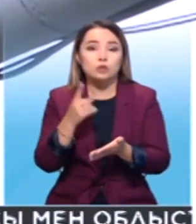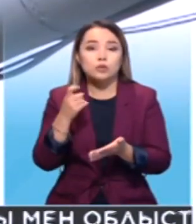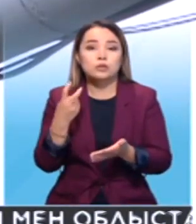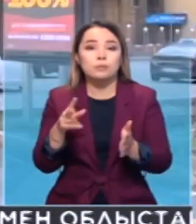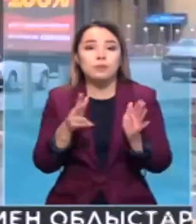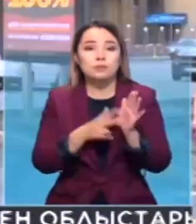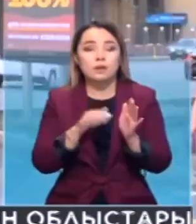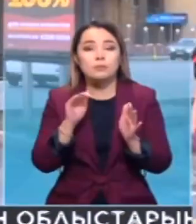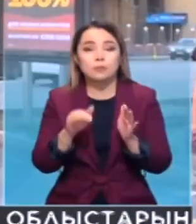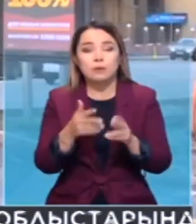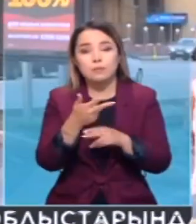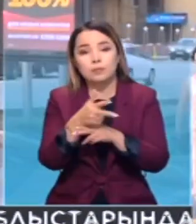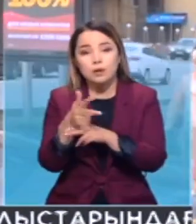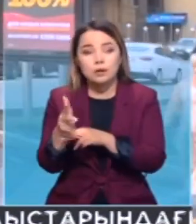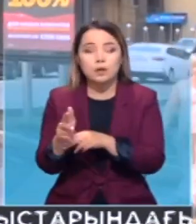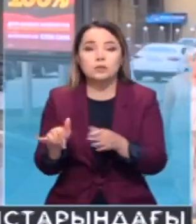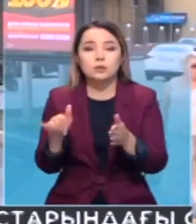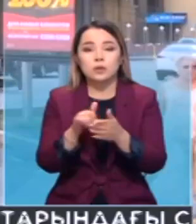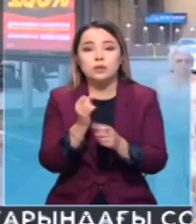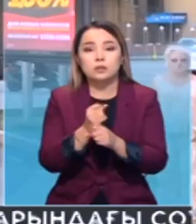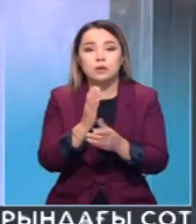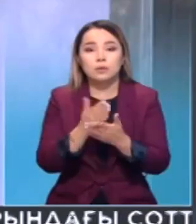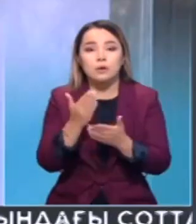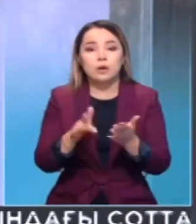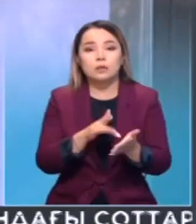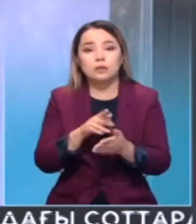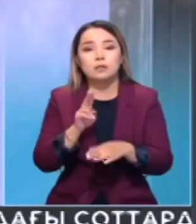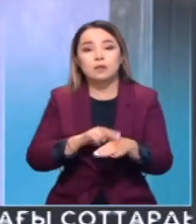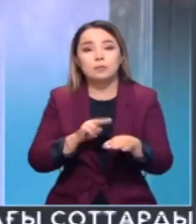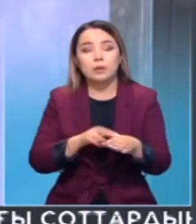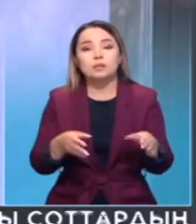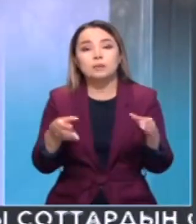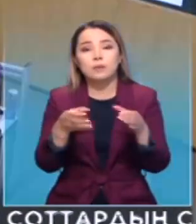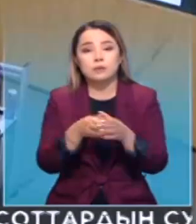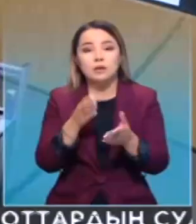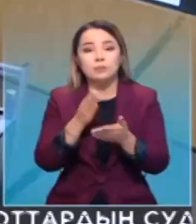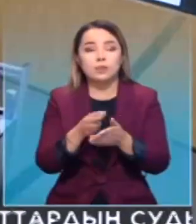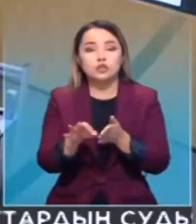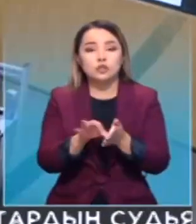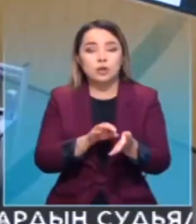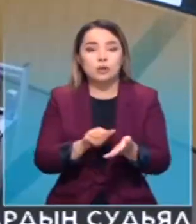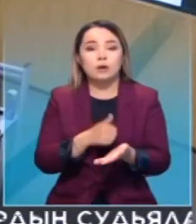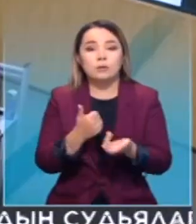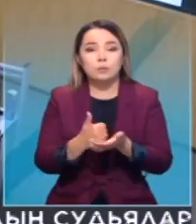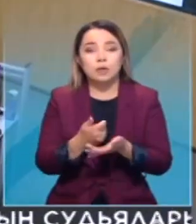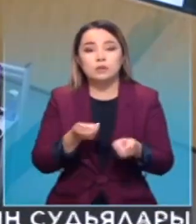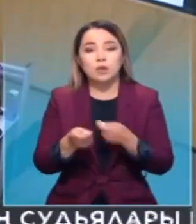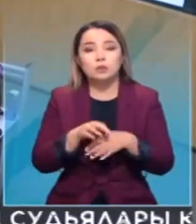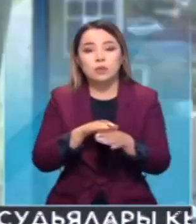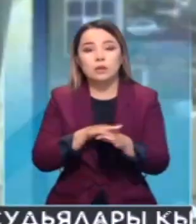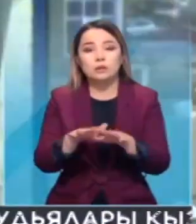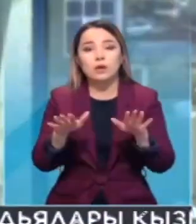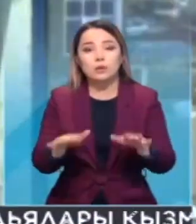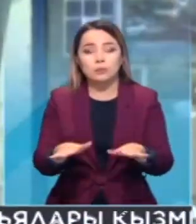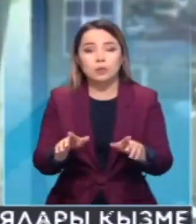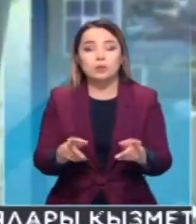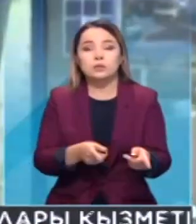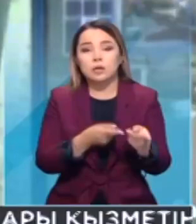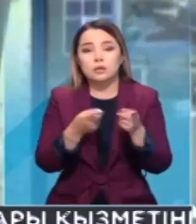128 мың бейнебақылау камерасы бар. Олар қалалық полиция департаментінің жедел басқару орталығына